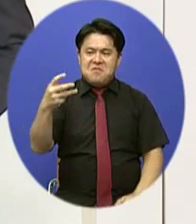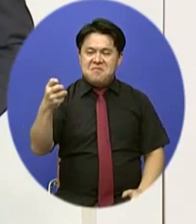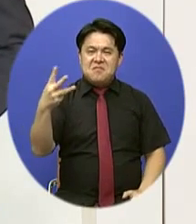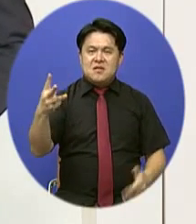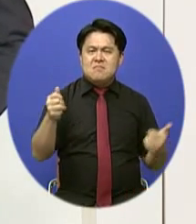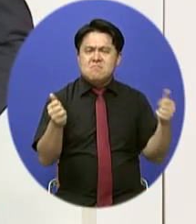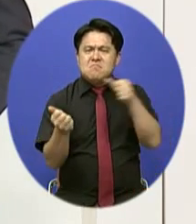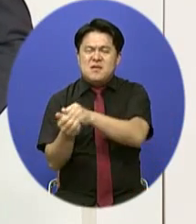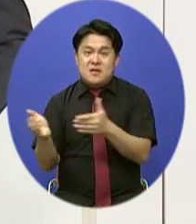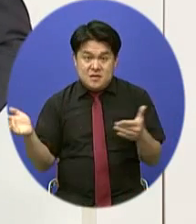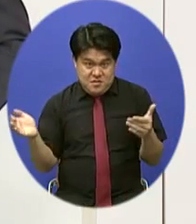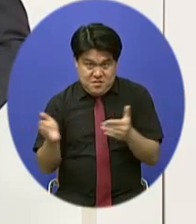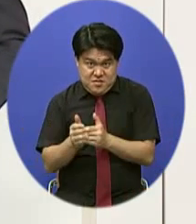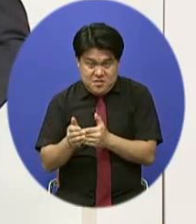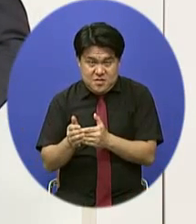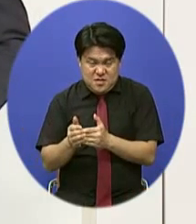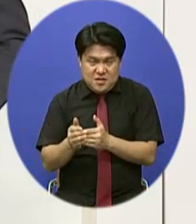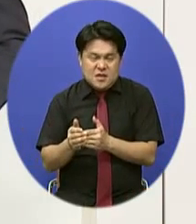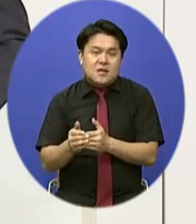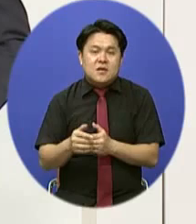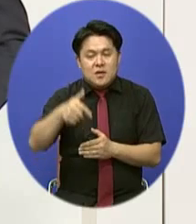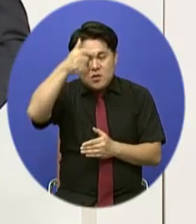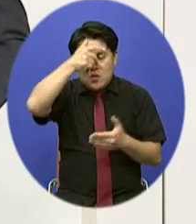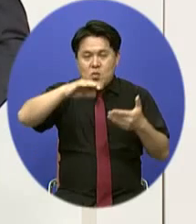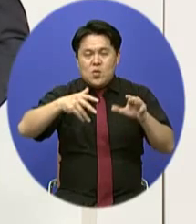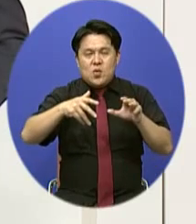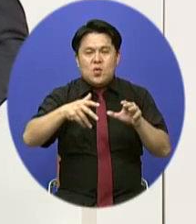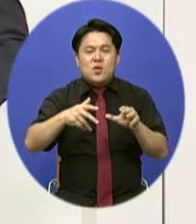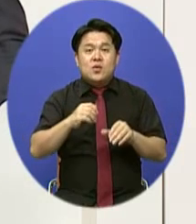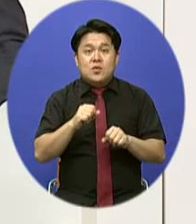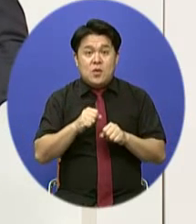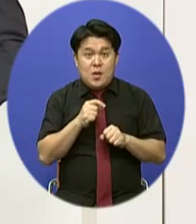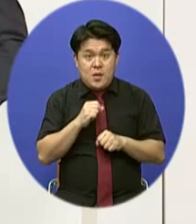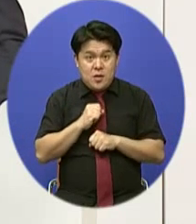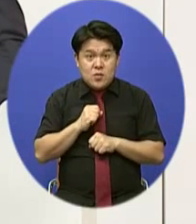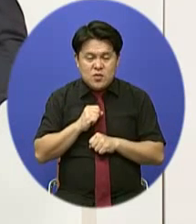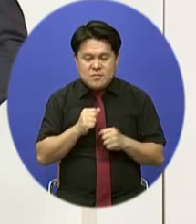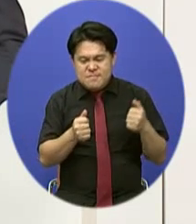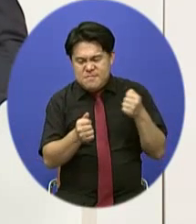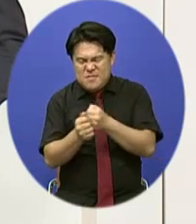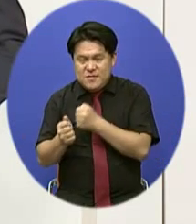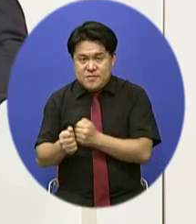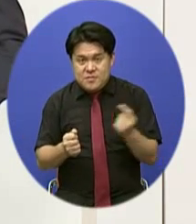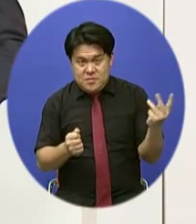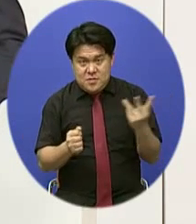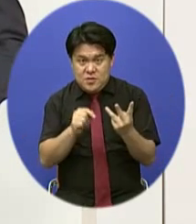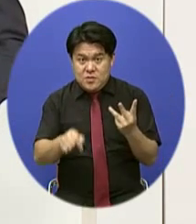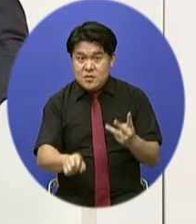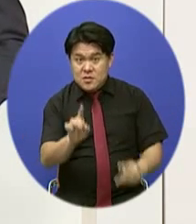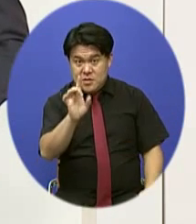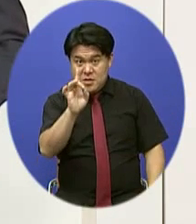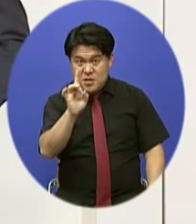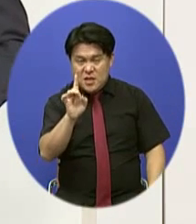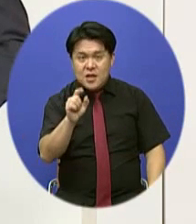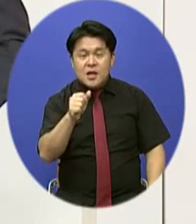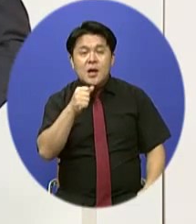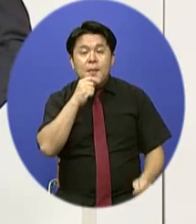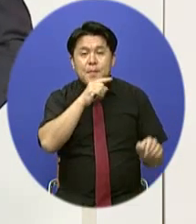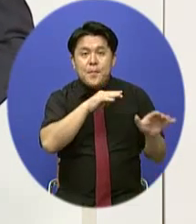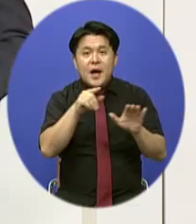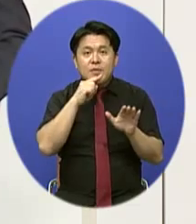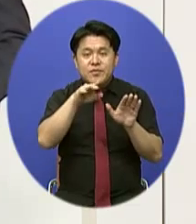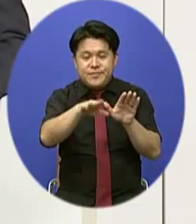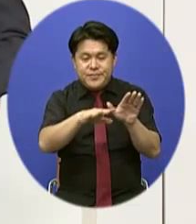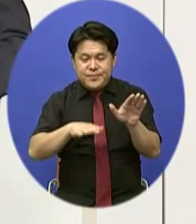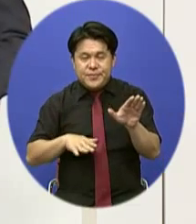거둔 조선수군 3대 승첩지의 하나인 곳입니다. 썰물 때 물을 따라 해벽에 부딪혀 요란한 울음소리